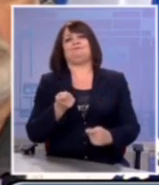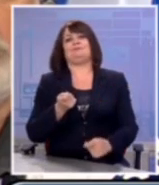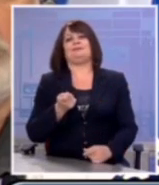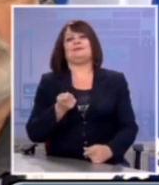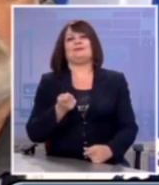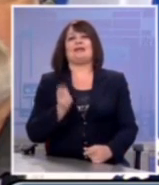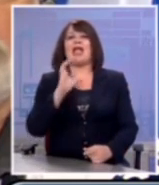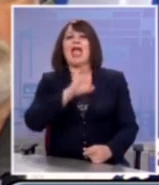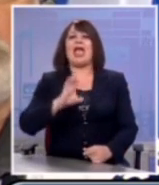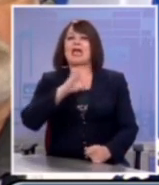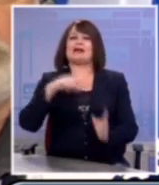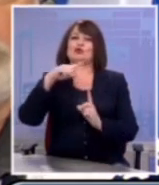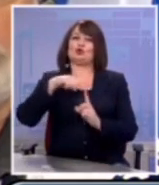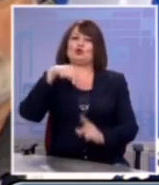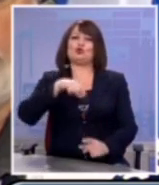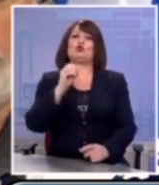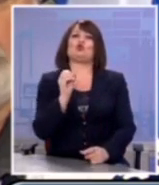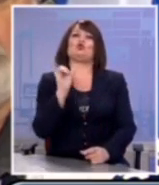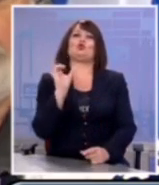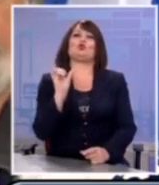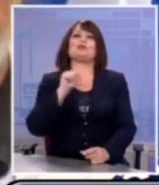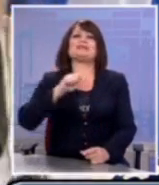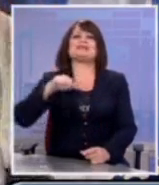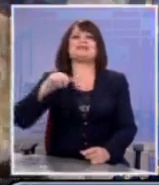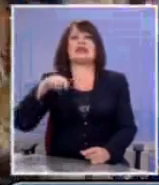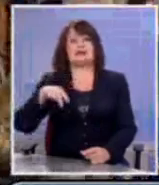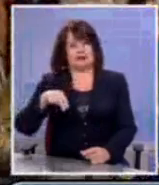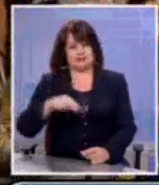Αλήθειας Δημοσίου Χρέους, τον κύριο Eric Toussaint.